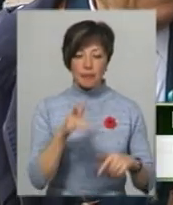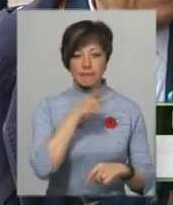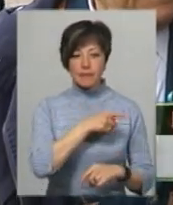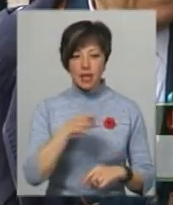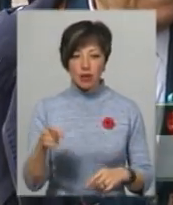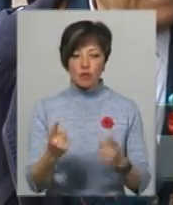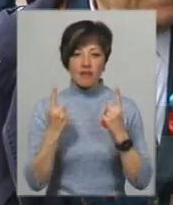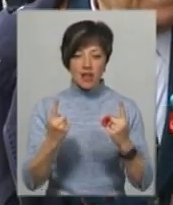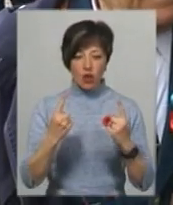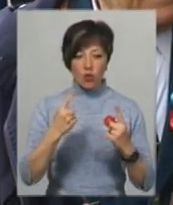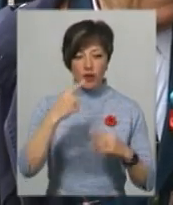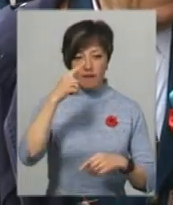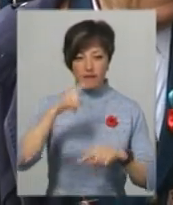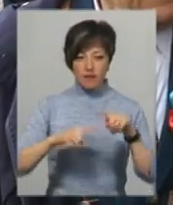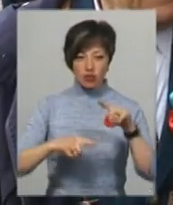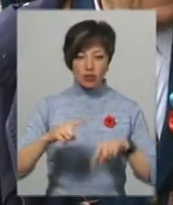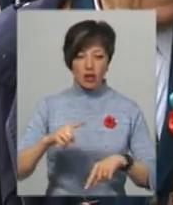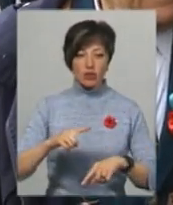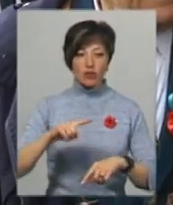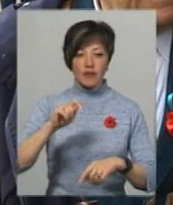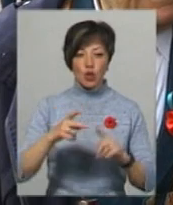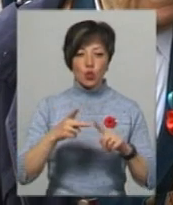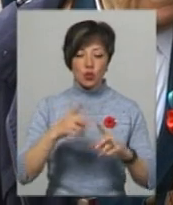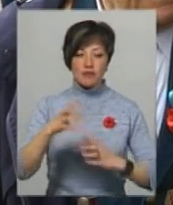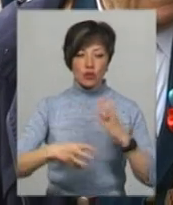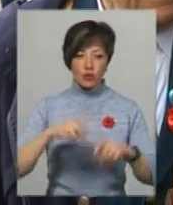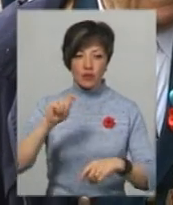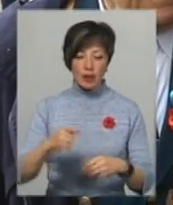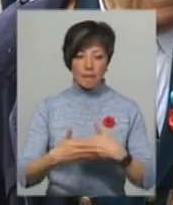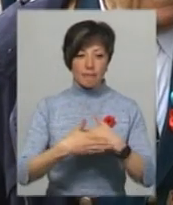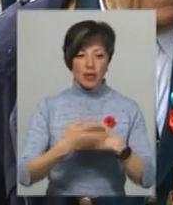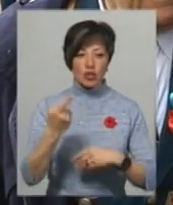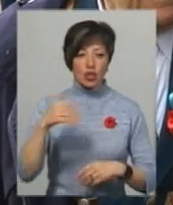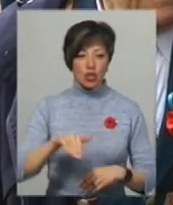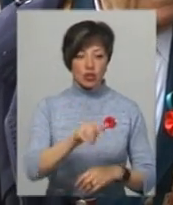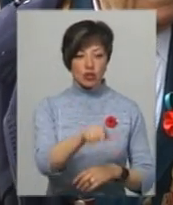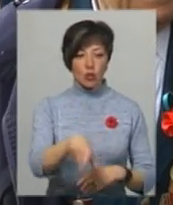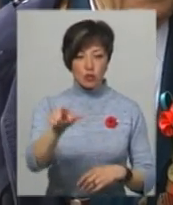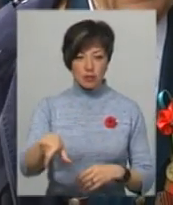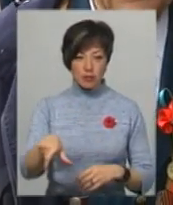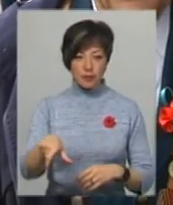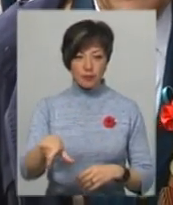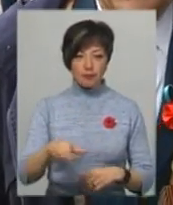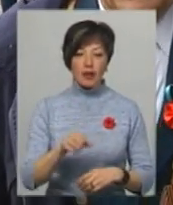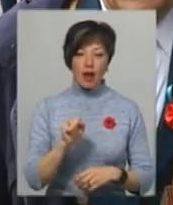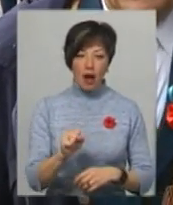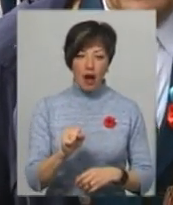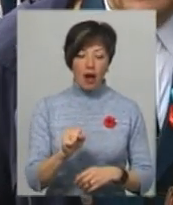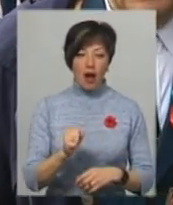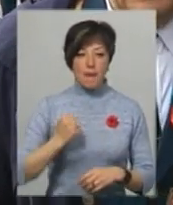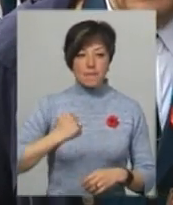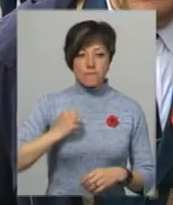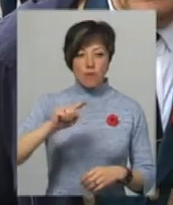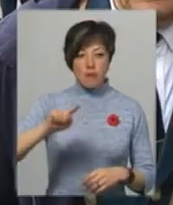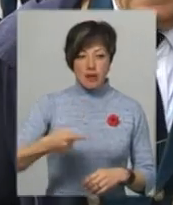періоду Великої Вітчизняної війни чи Другої світової війни і ще біля тисячі осіб. А